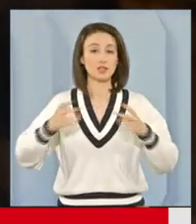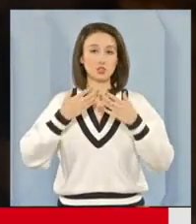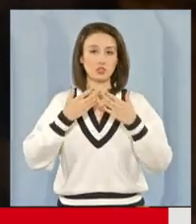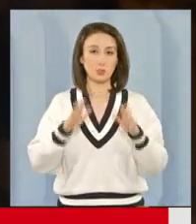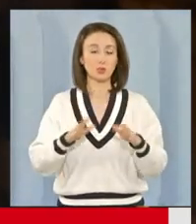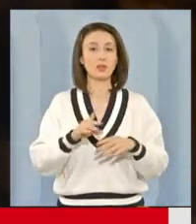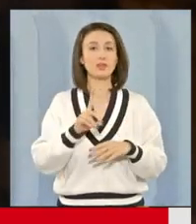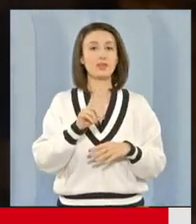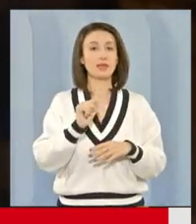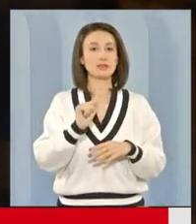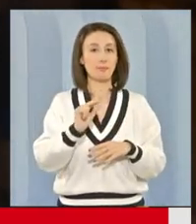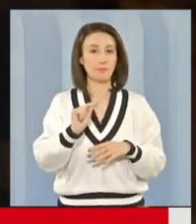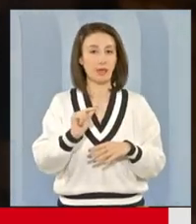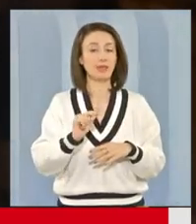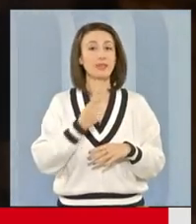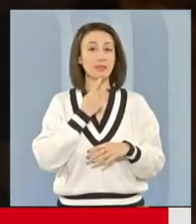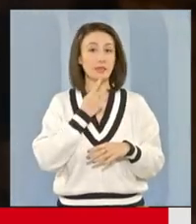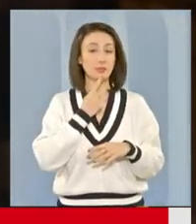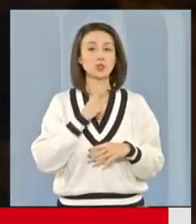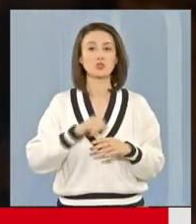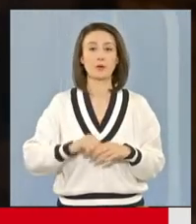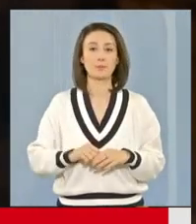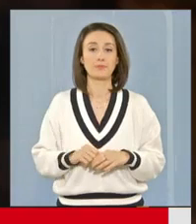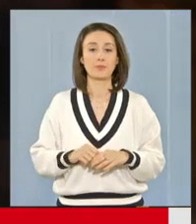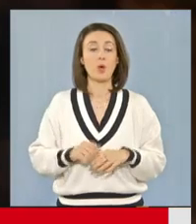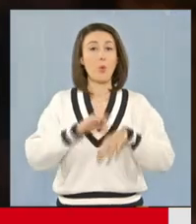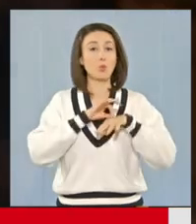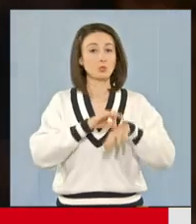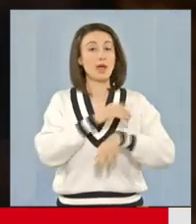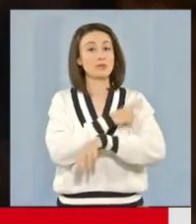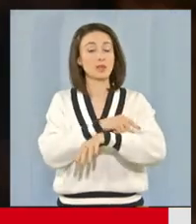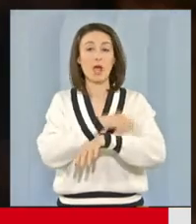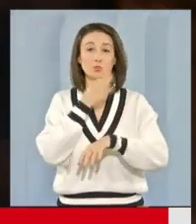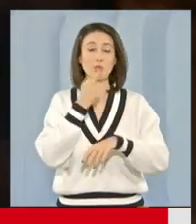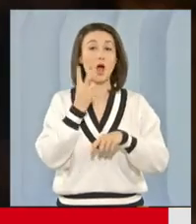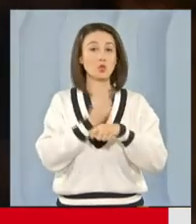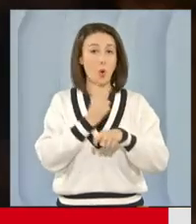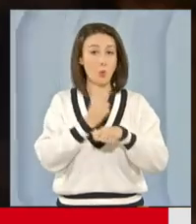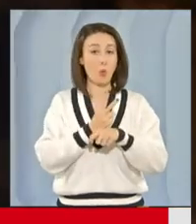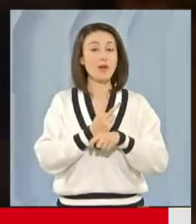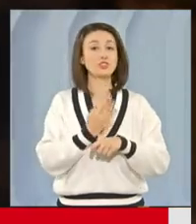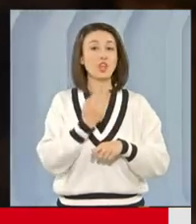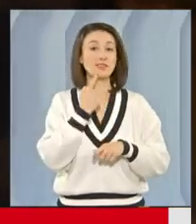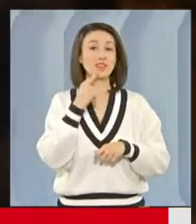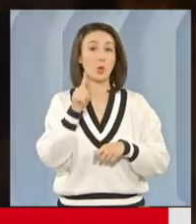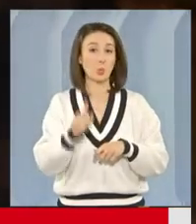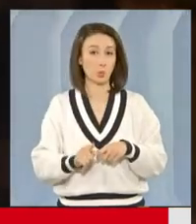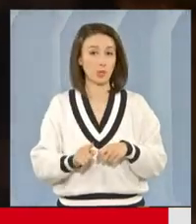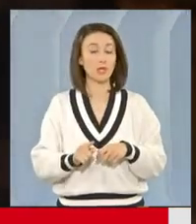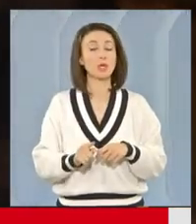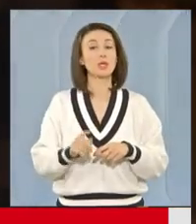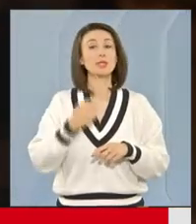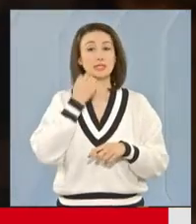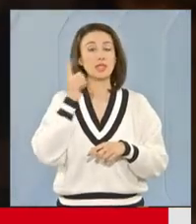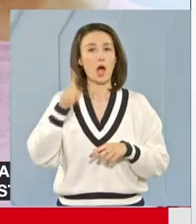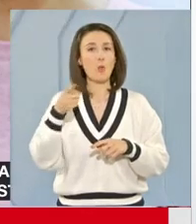de DSP Timiș, iar potrivit conducerii spitalului este a doua oară în mai puțin de 6 luni în care medicii de aici se confruntă cu astfel de cazuri.